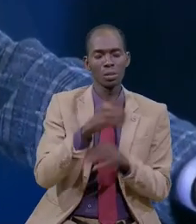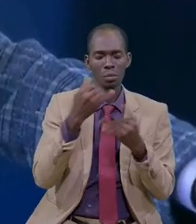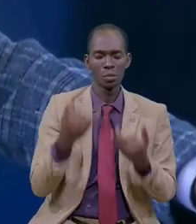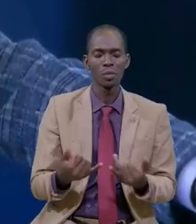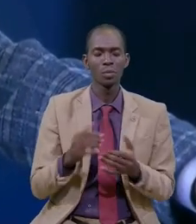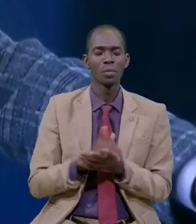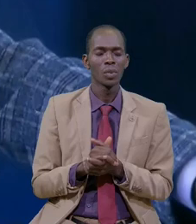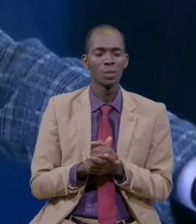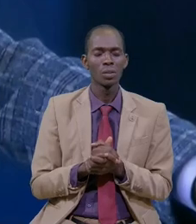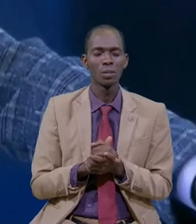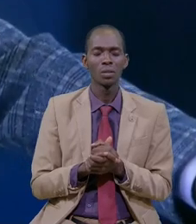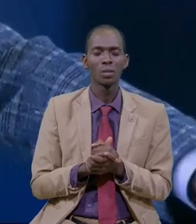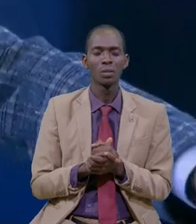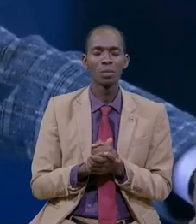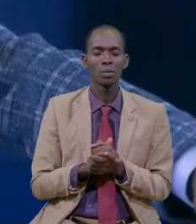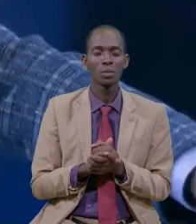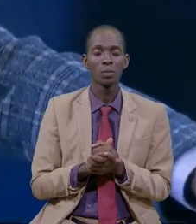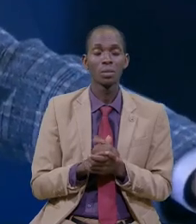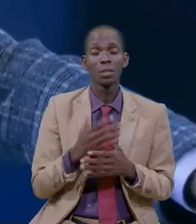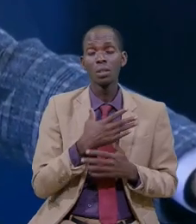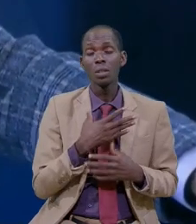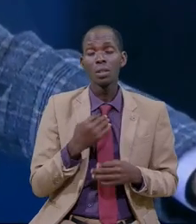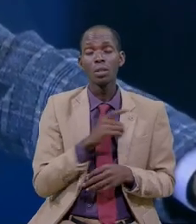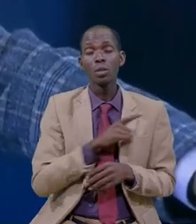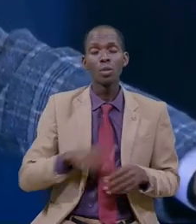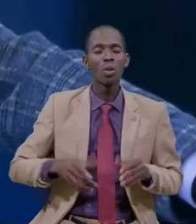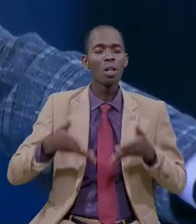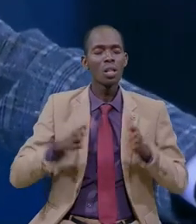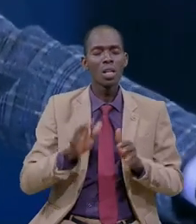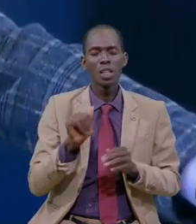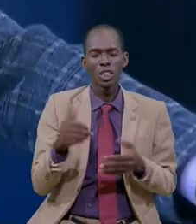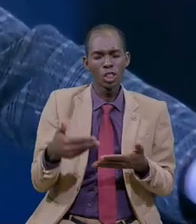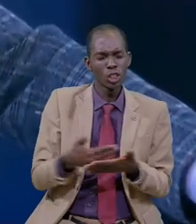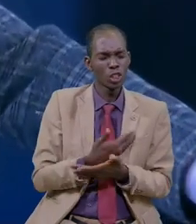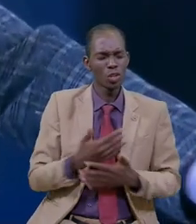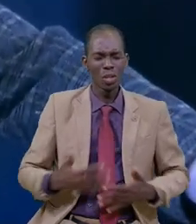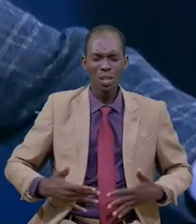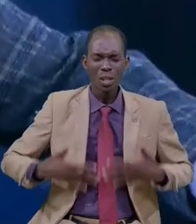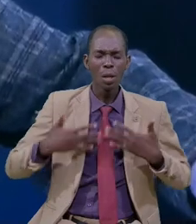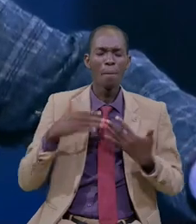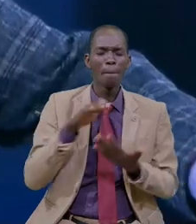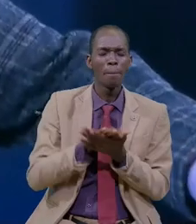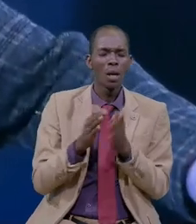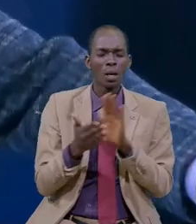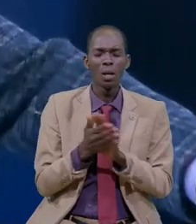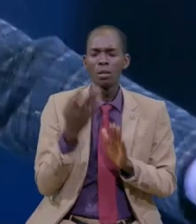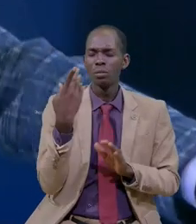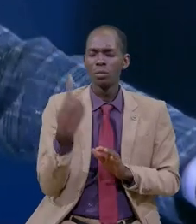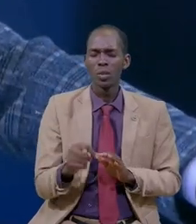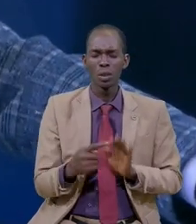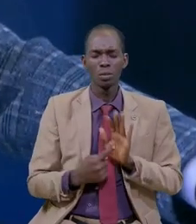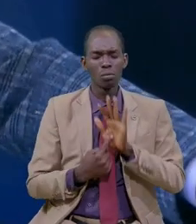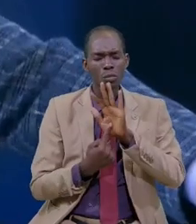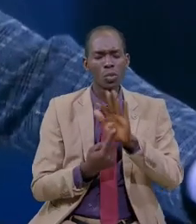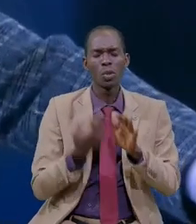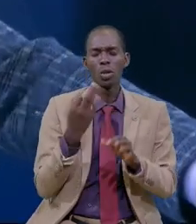cette preuve du pardon? Lord, let a new life become the expression of the salvation